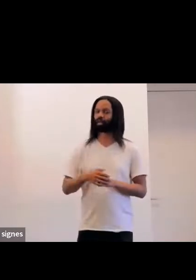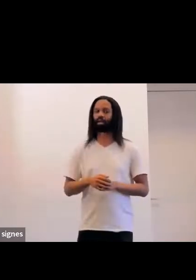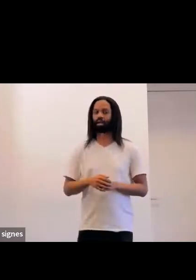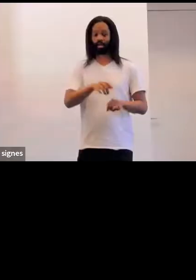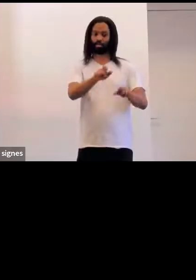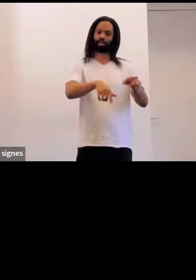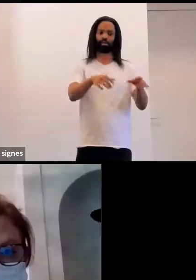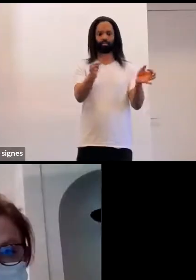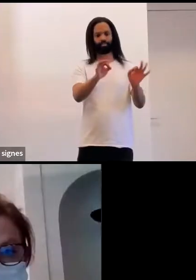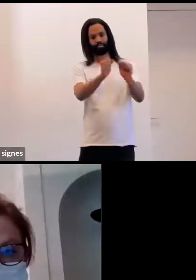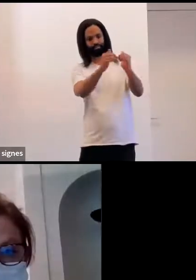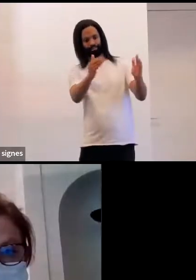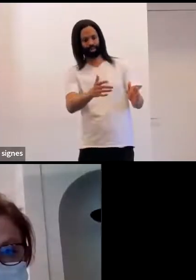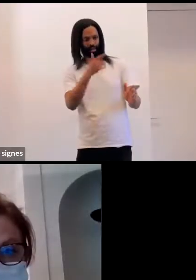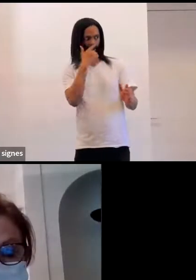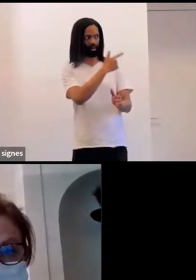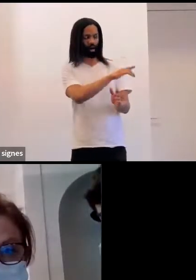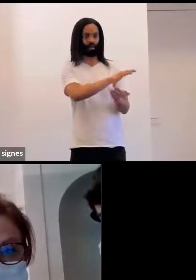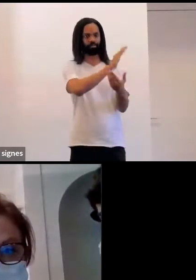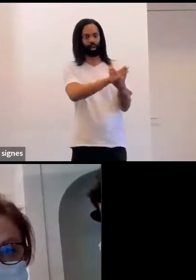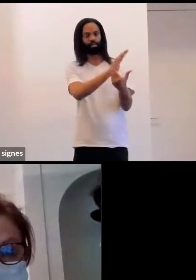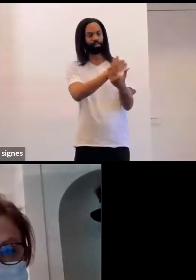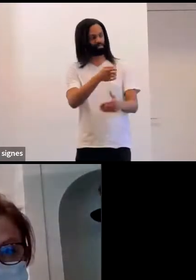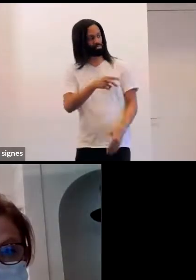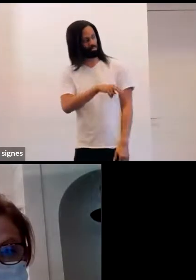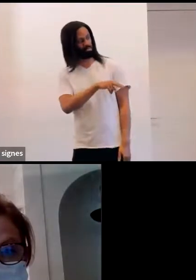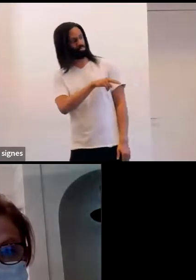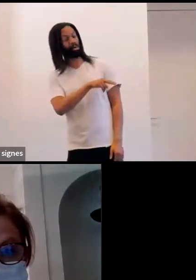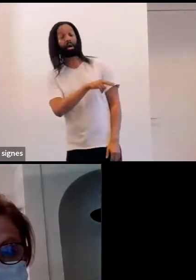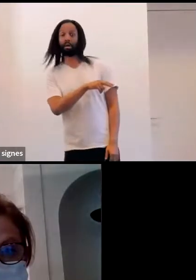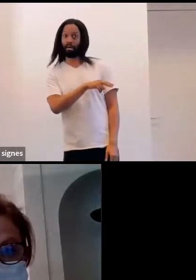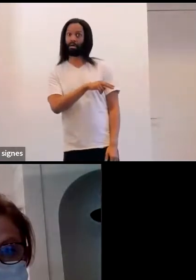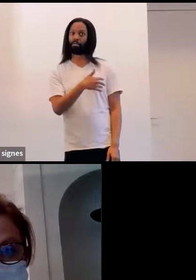sans-abri, auprès des personnes en errance, pour essayer de